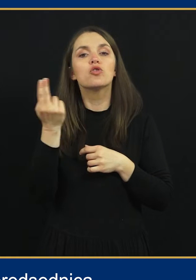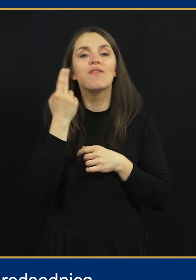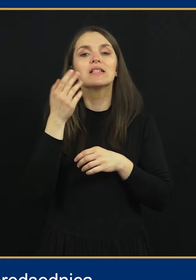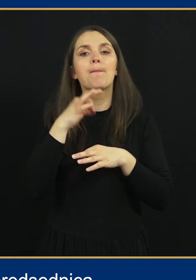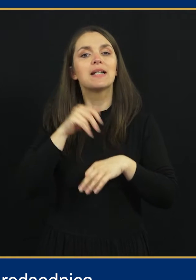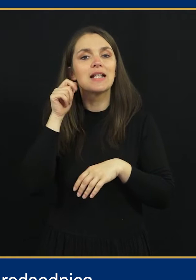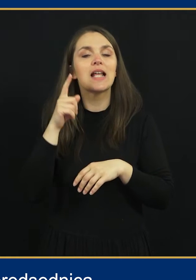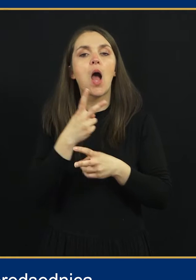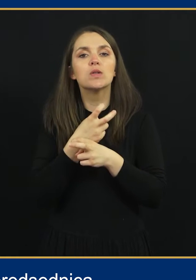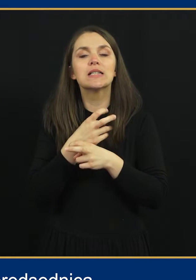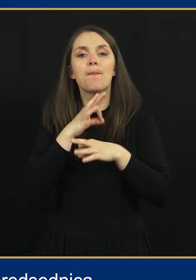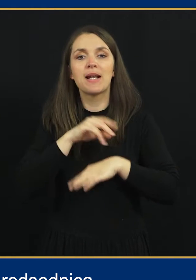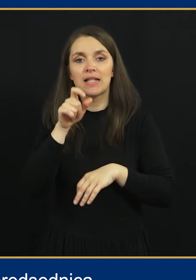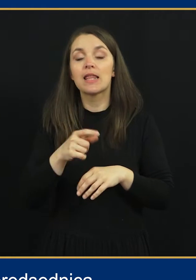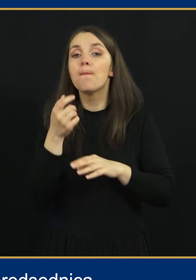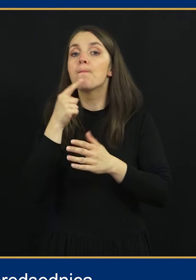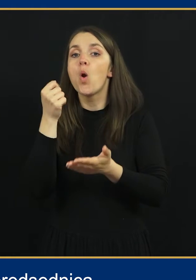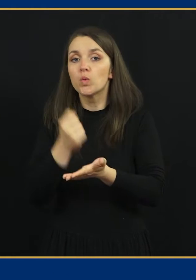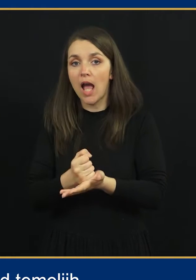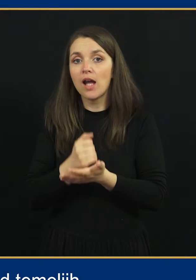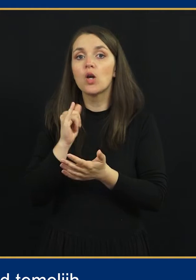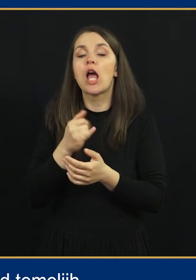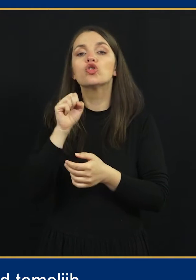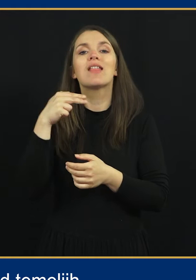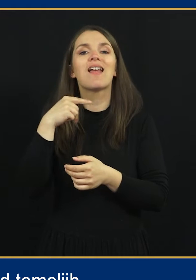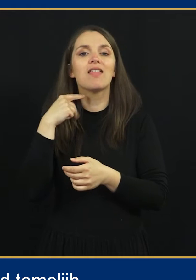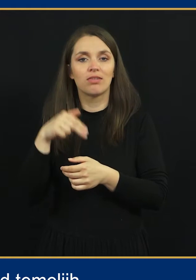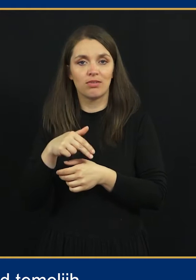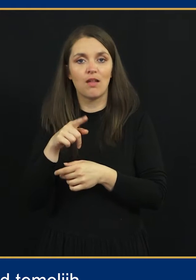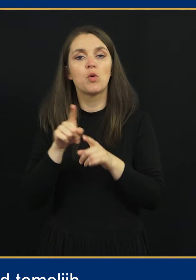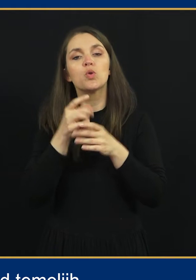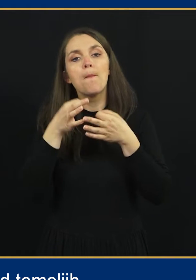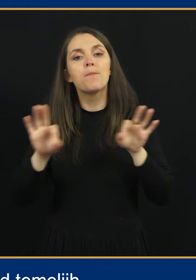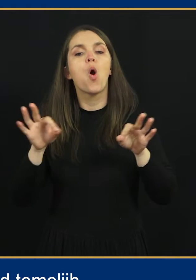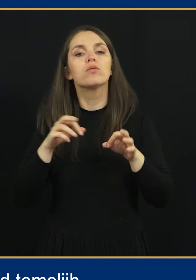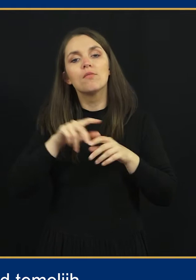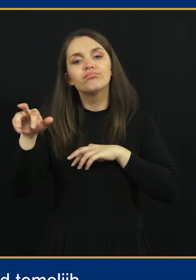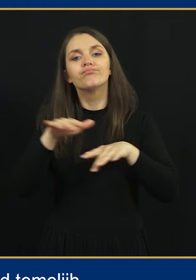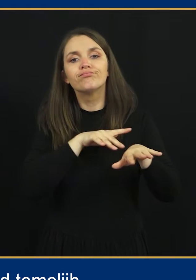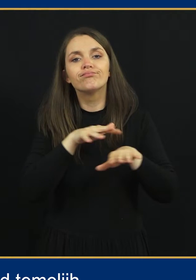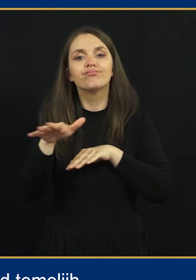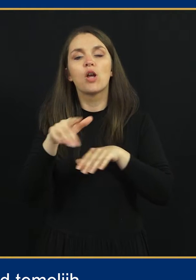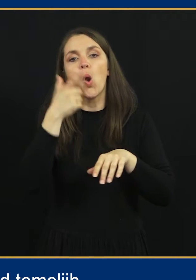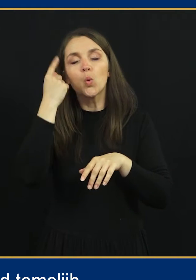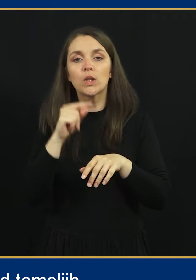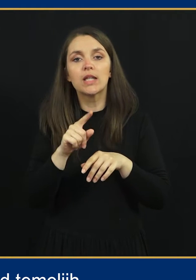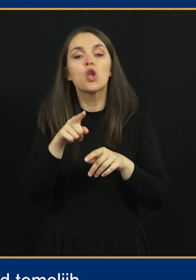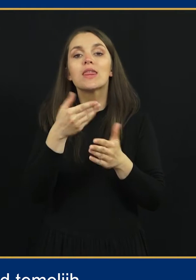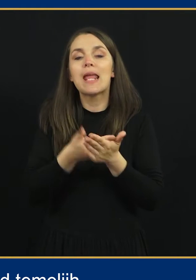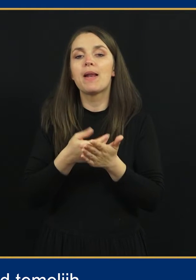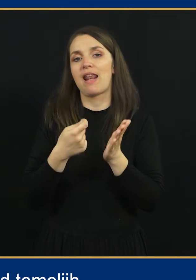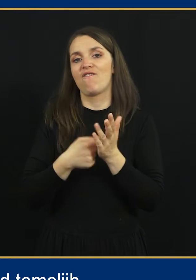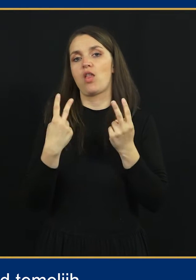predsednica in avstrijski predsednik poudarila, da je Schengen z njimi prost pretok ljudi ena od temeljnih vrednot Evropske